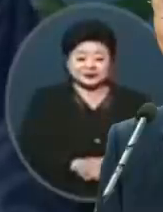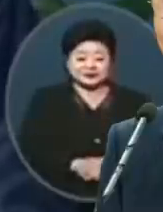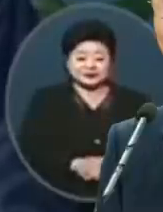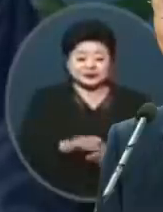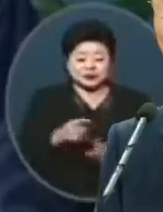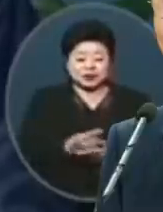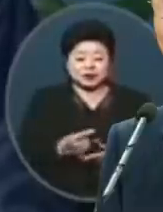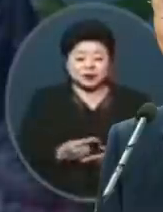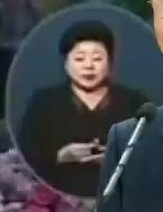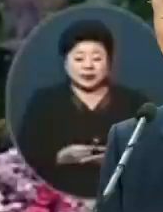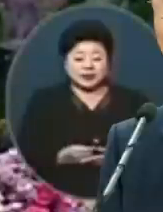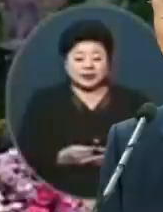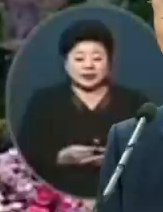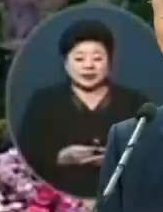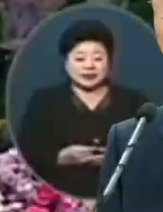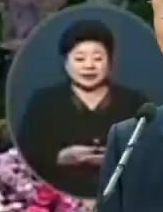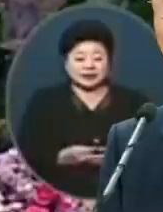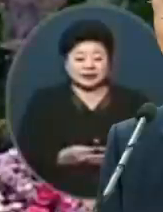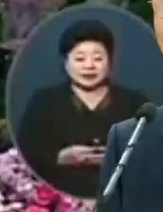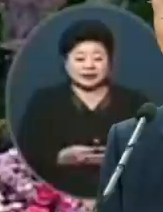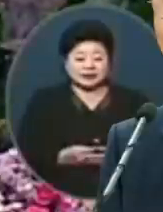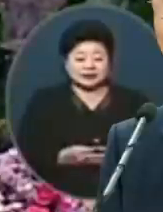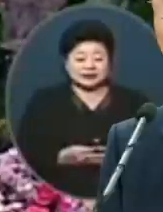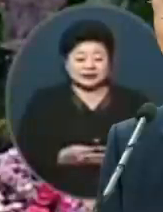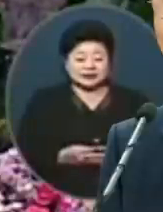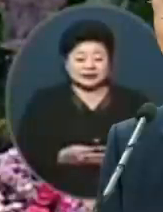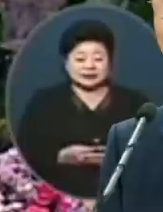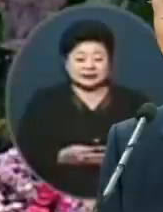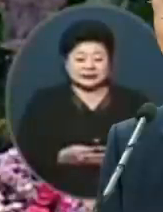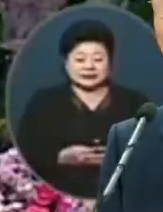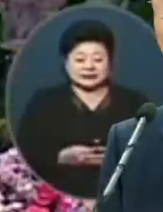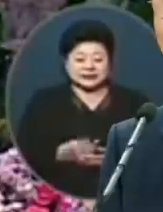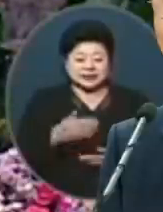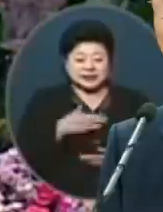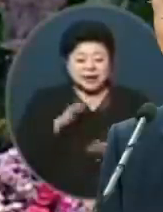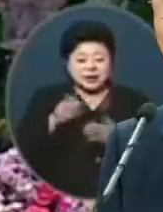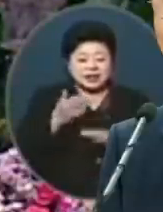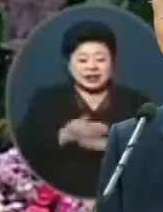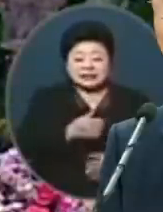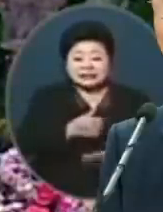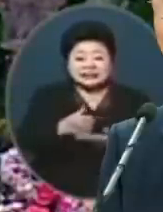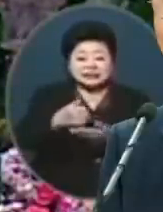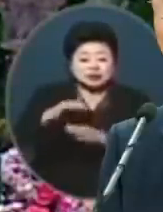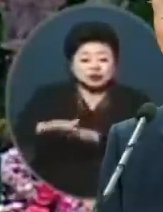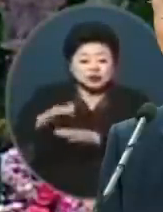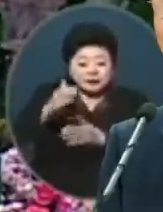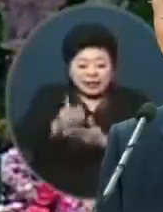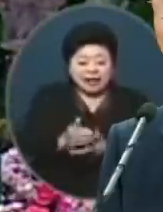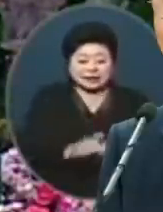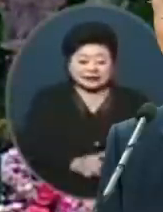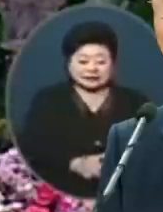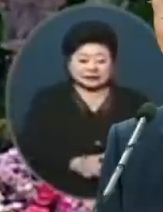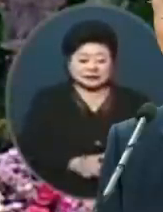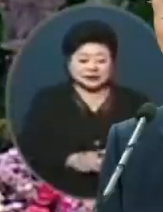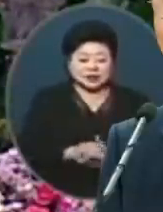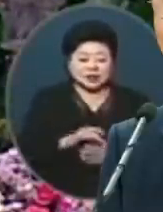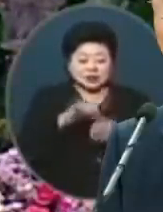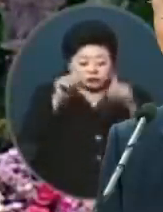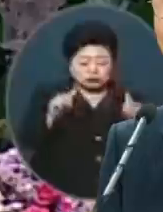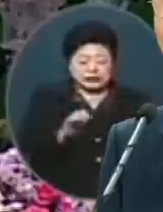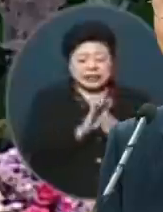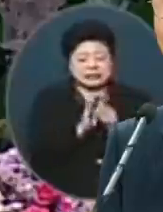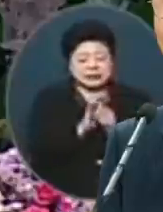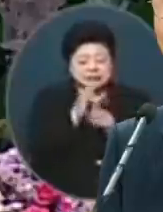출애굽기 20장 3절로 17절에 보면 나 외에 다른 신을 두지 말라 우상을 섬기지